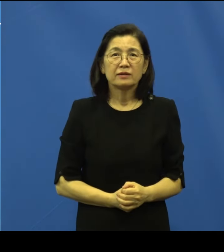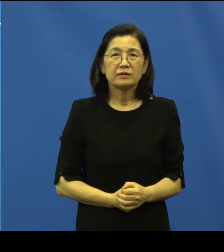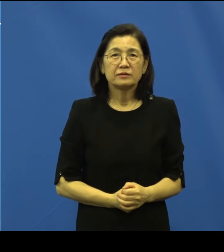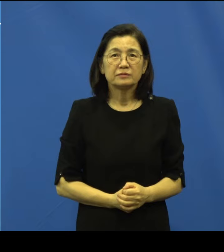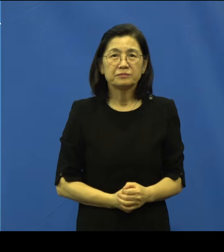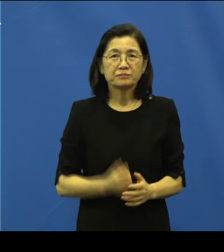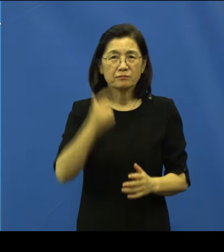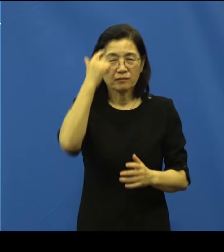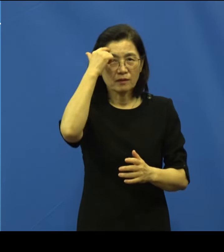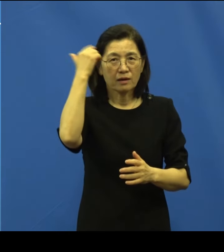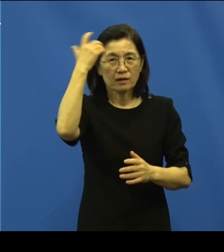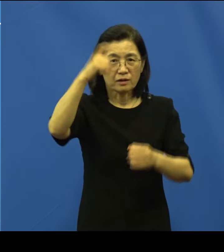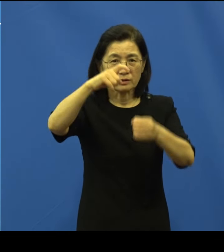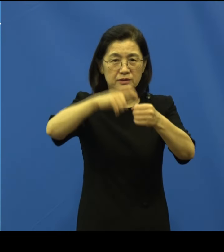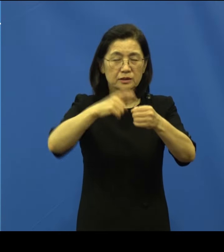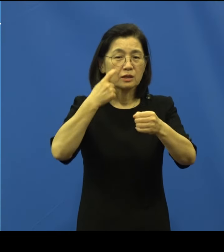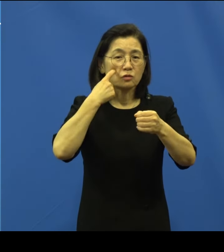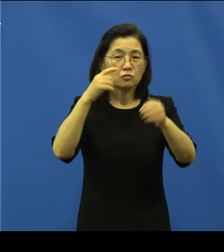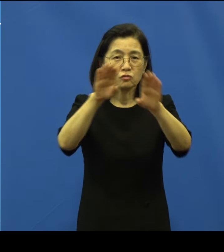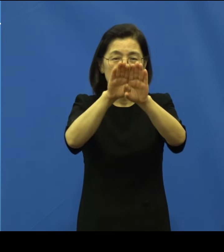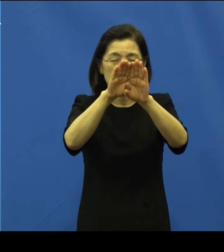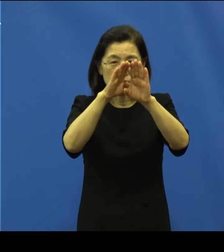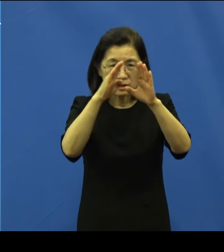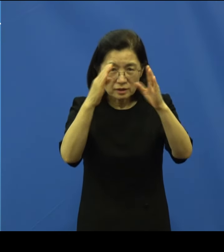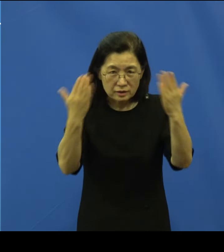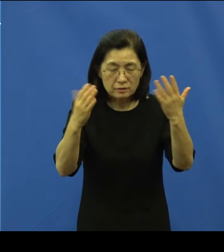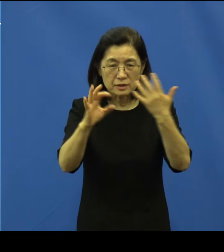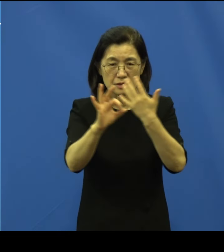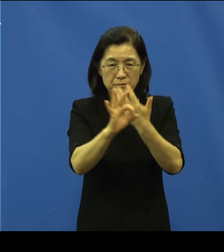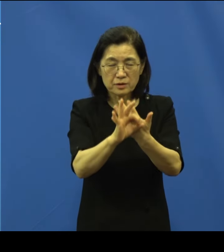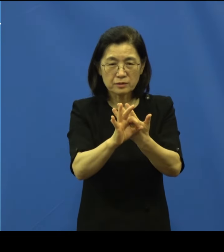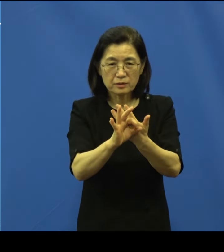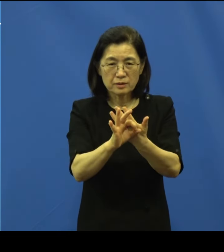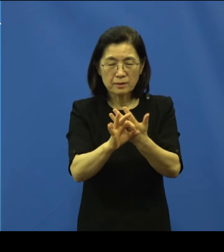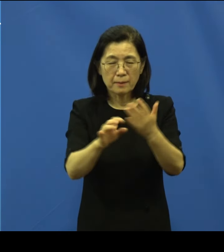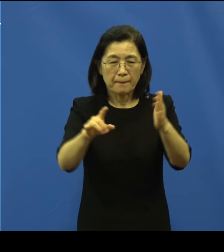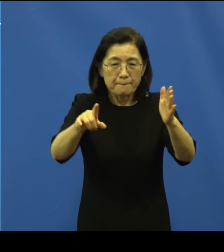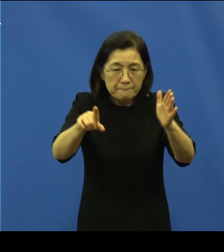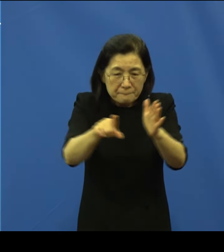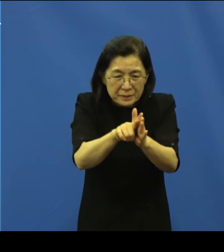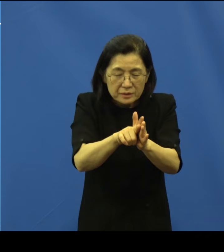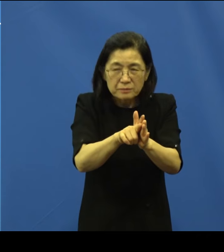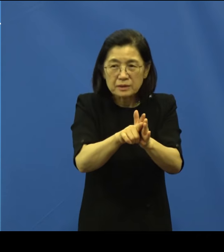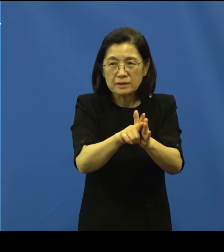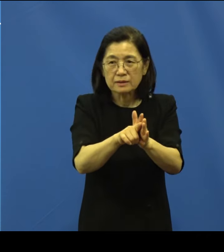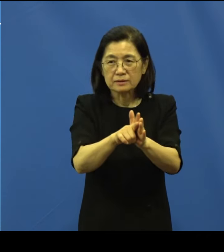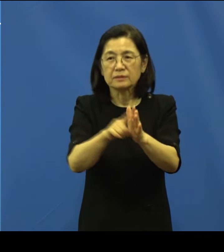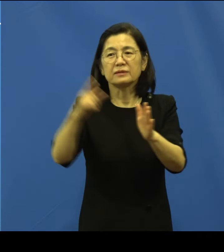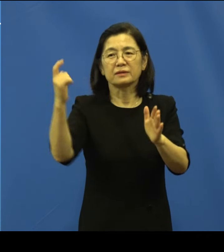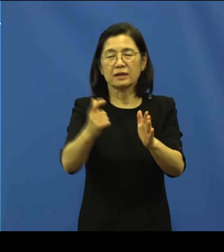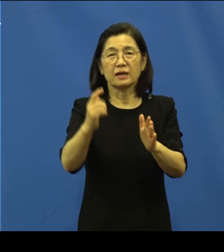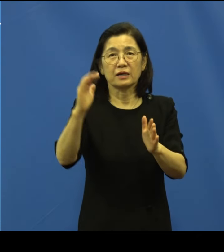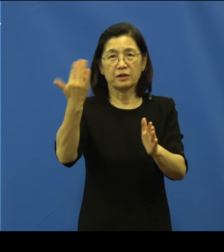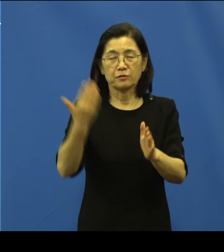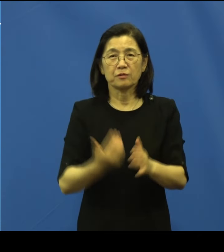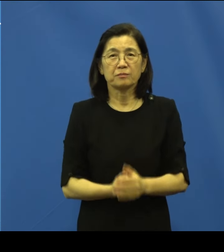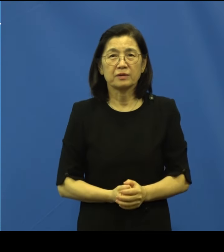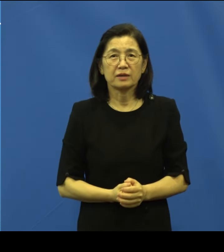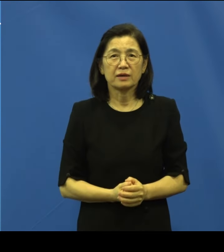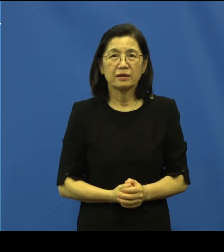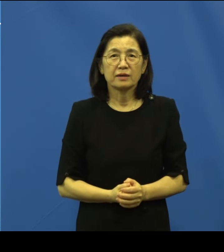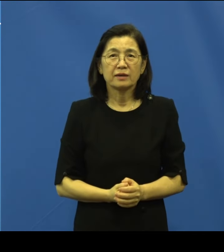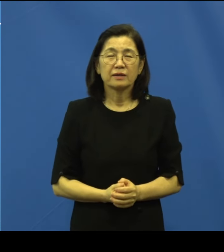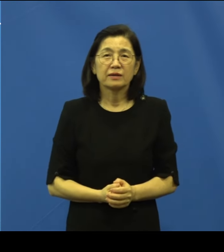눈이 열리면 그때부터 신앙에 입문이 된 거예요. 눈이 열리지 않으면 신앙의 초입에도 들어간 게 아닌 거예요. 영의 눈이 안 열리면